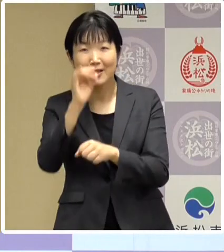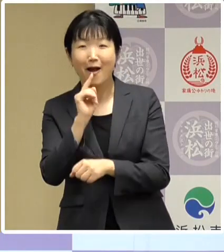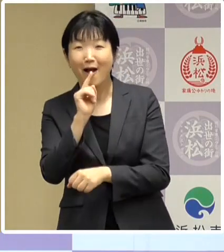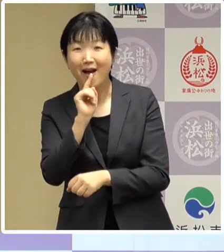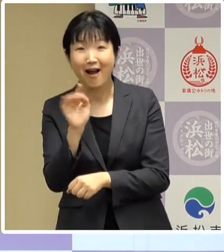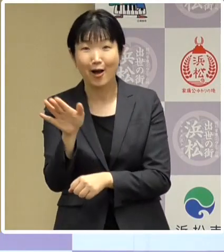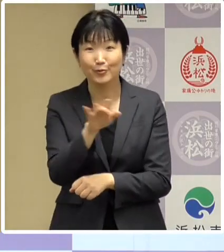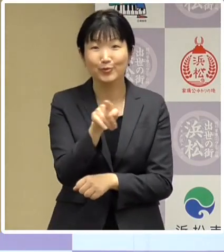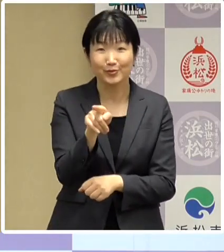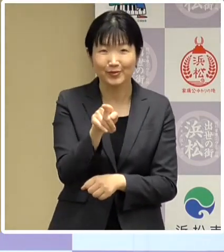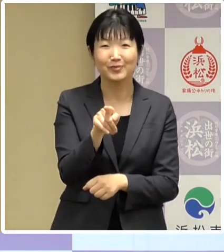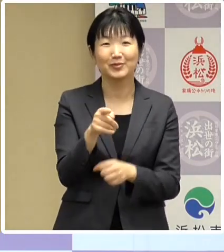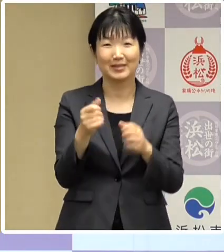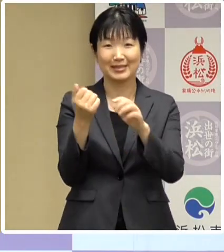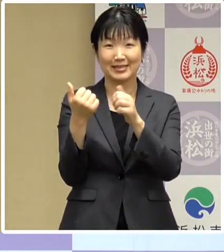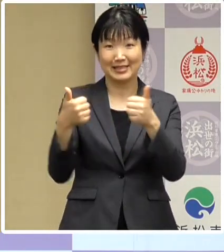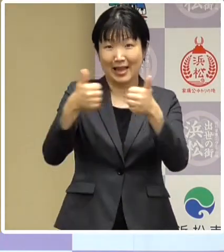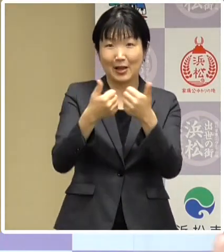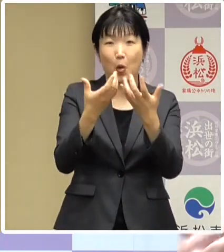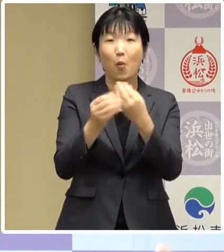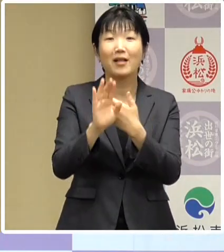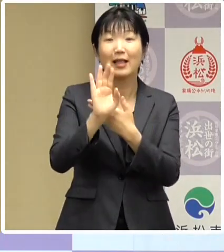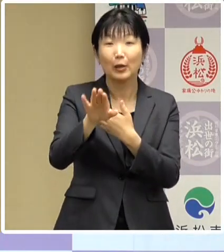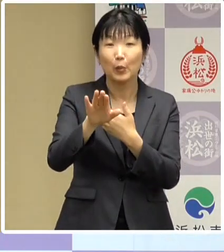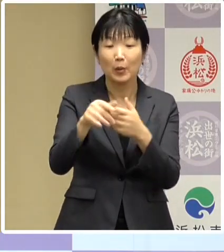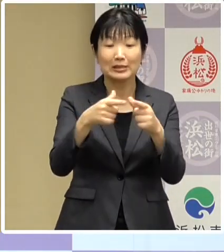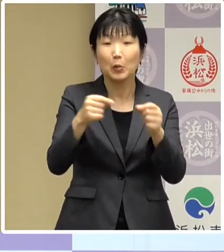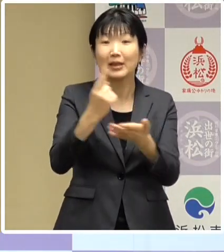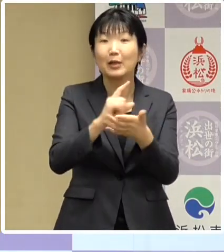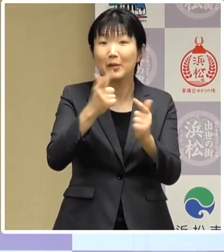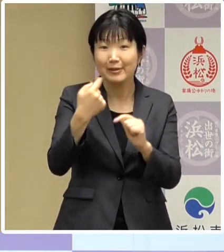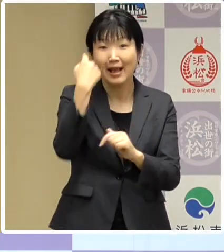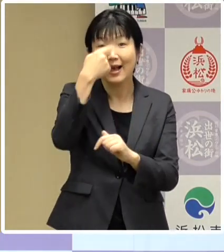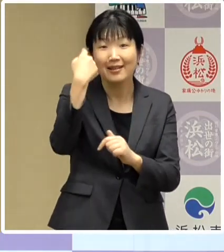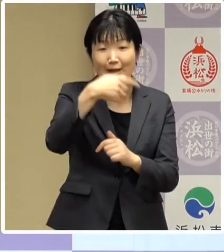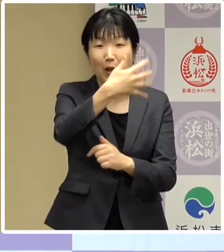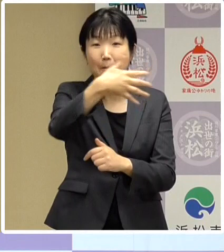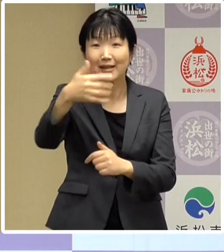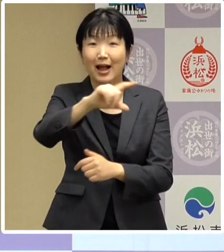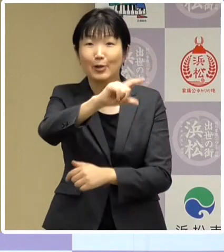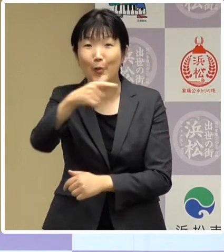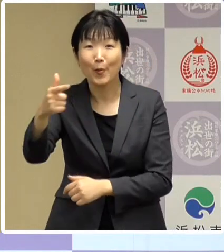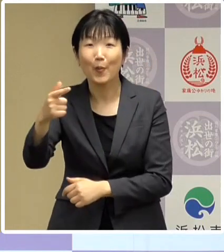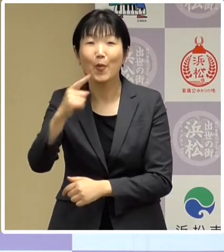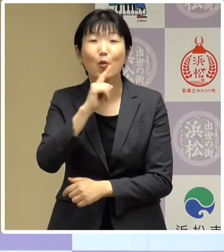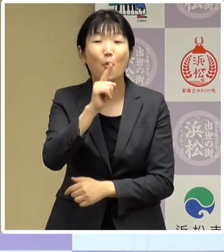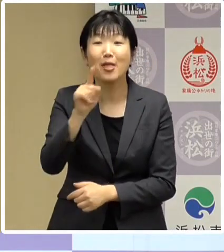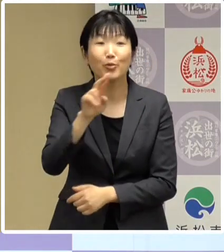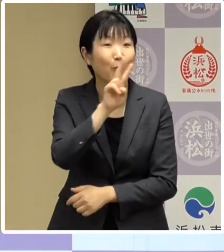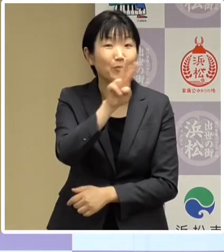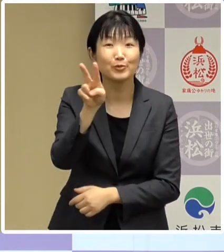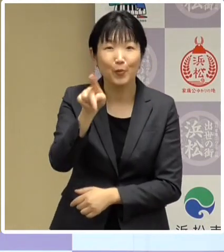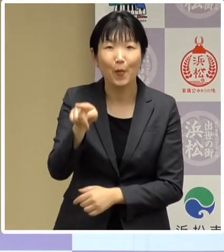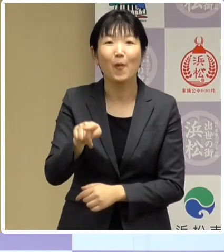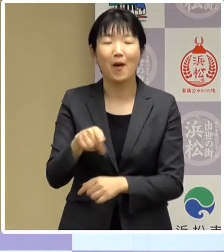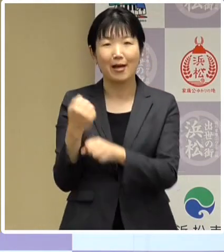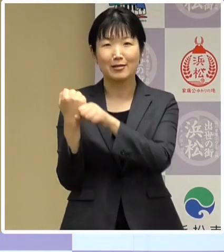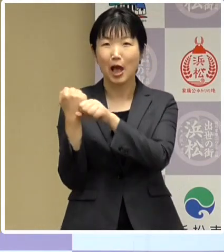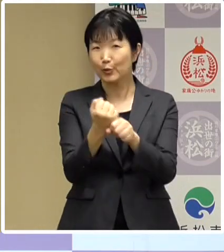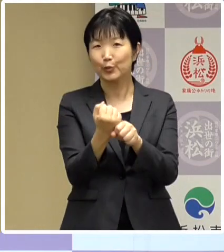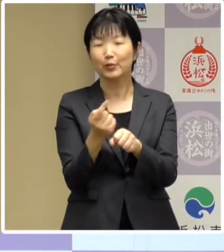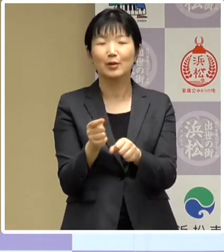後の評価。日本だけではなくて海外の評価も含めて、アメリカの評価も含めて言いますと、やっぱり野球というスポー